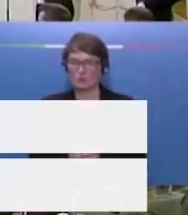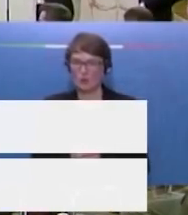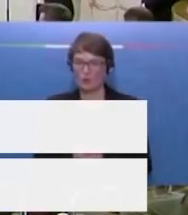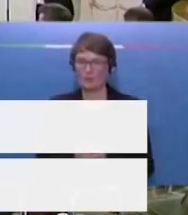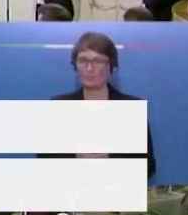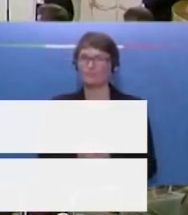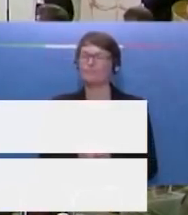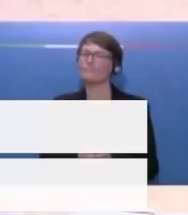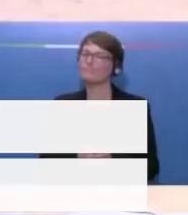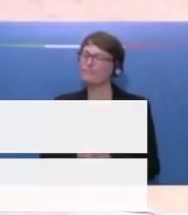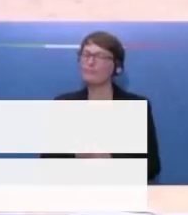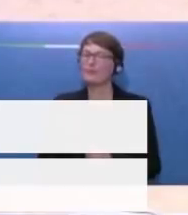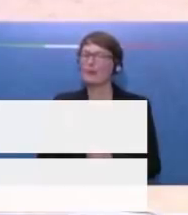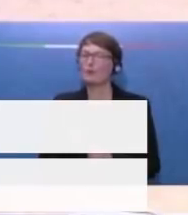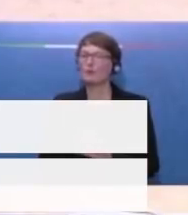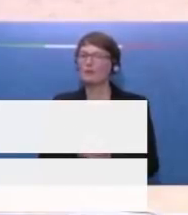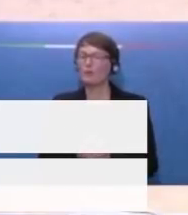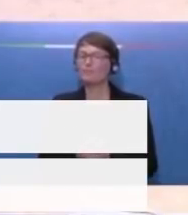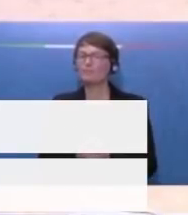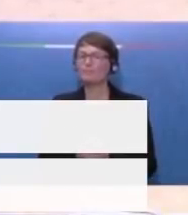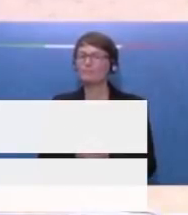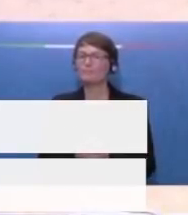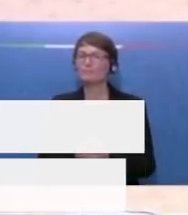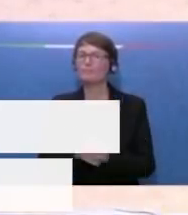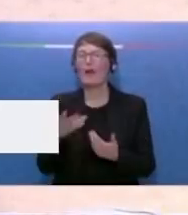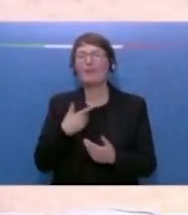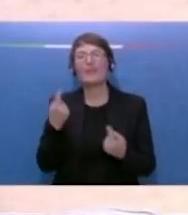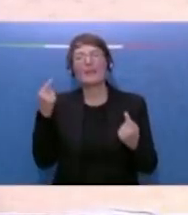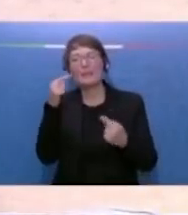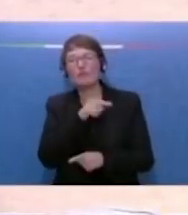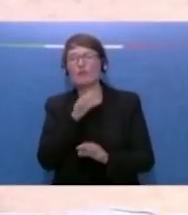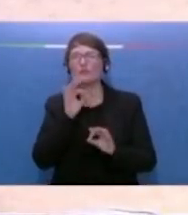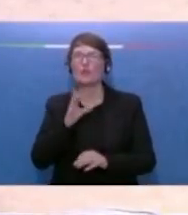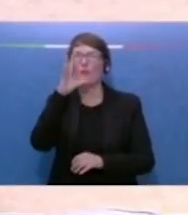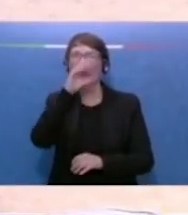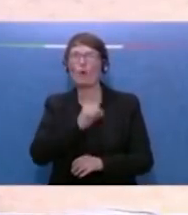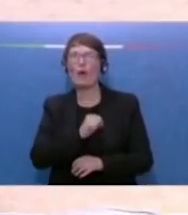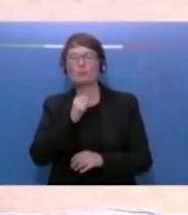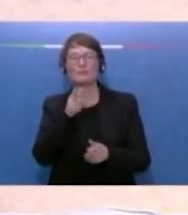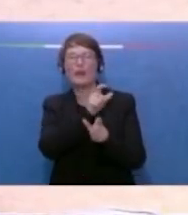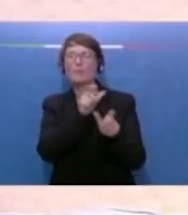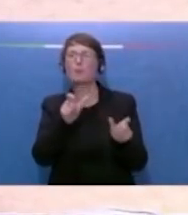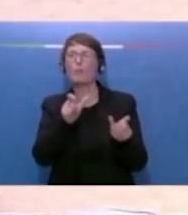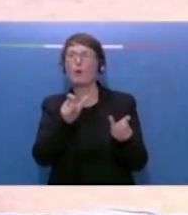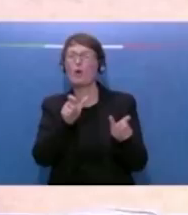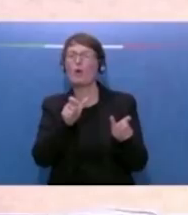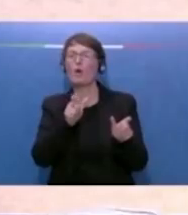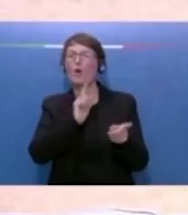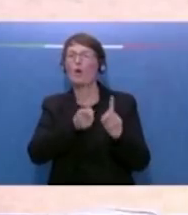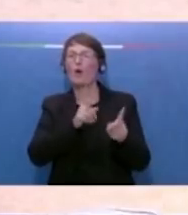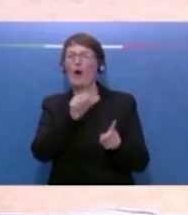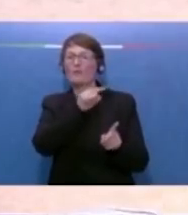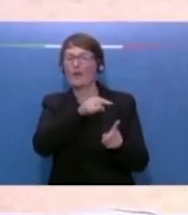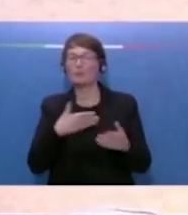Դրագիի նախագահությամբ առցանց եղանակով գումարված արտակարգ ժողովում մեծ 20-ի լիդերները նշել են, որ Աֆղանստանին